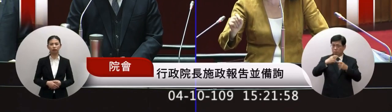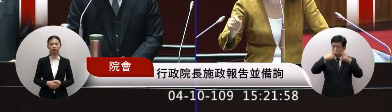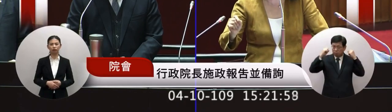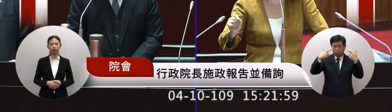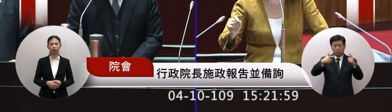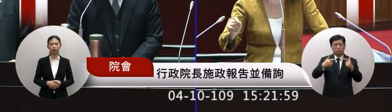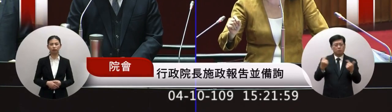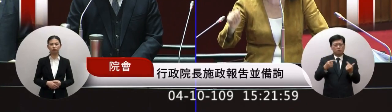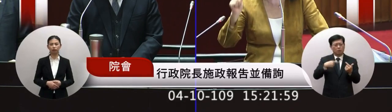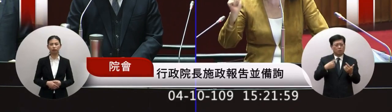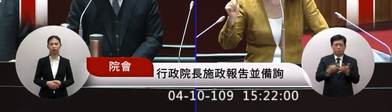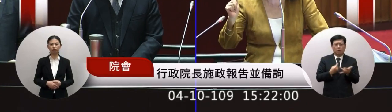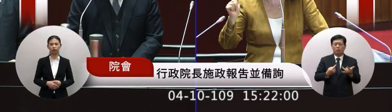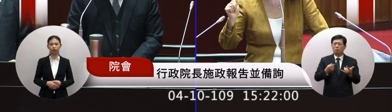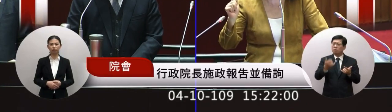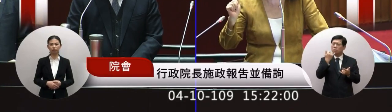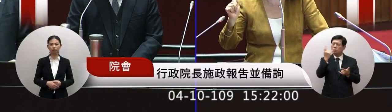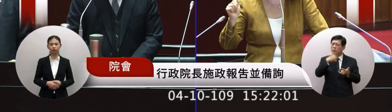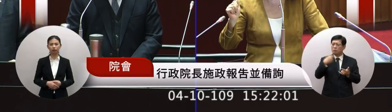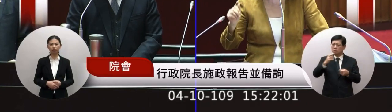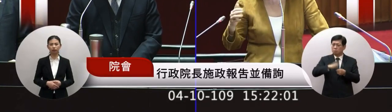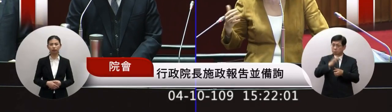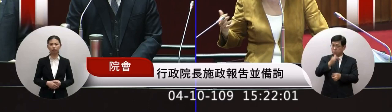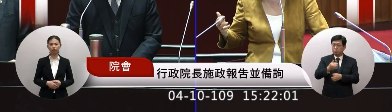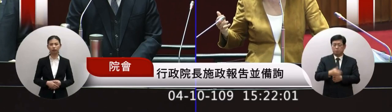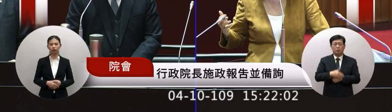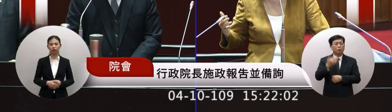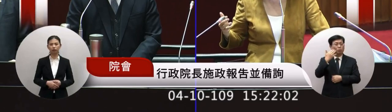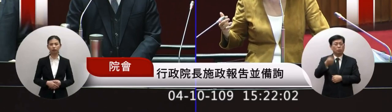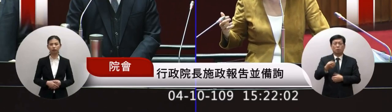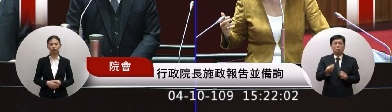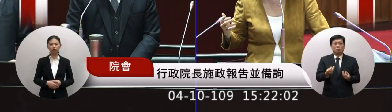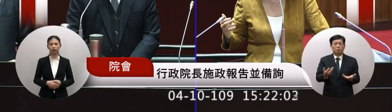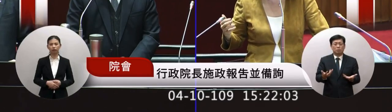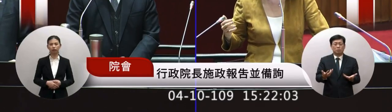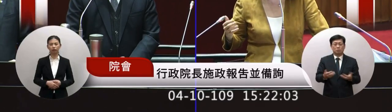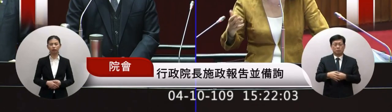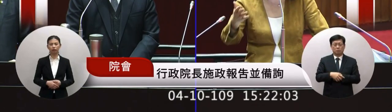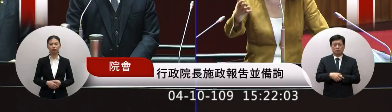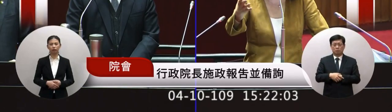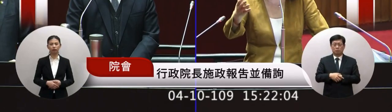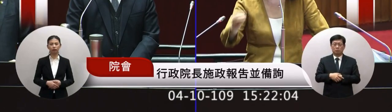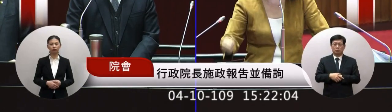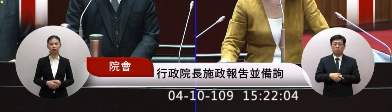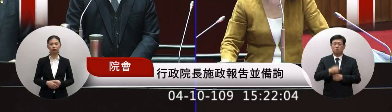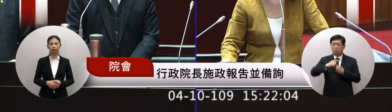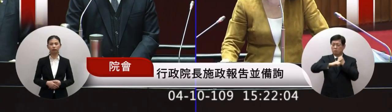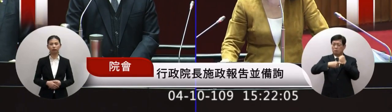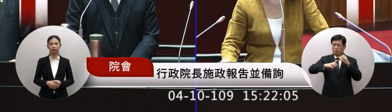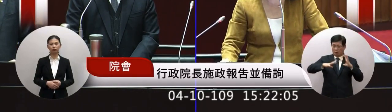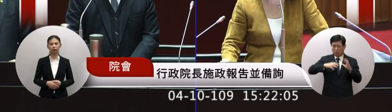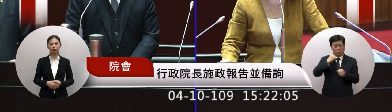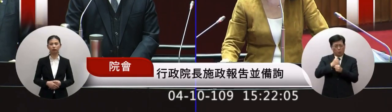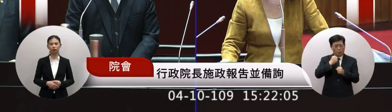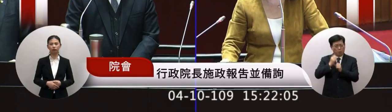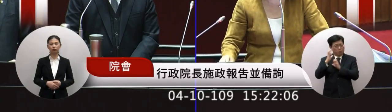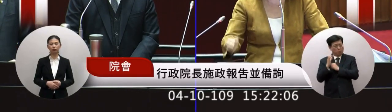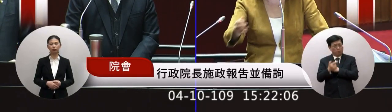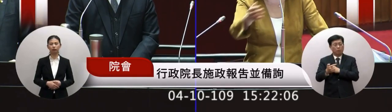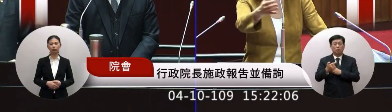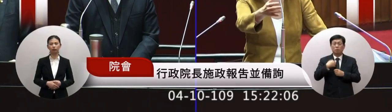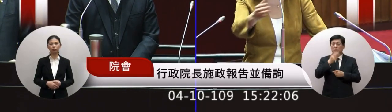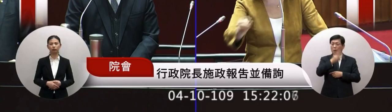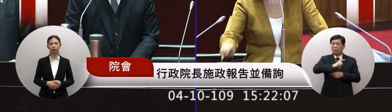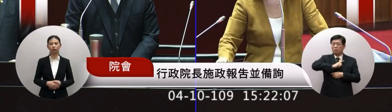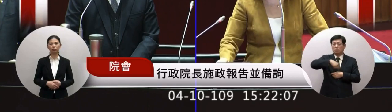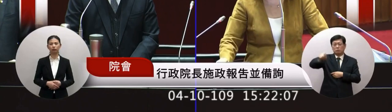这样的情况之下，他能不能够补足？因为如果他没有的话，那基本上来讲，我们都知道法官的工作量是相当大的。你叫他